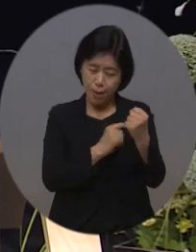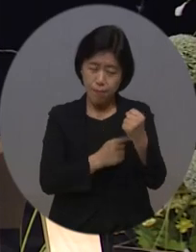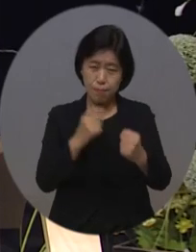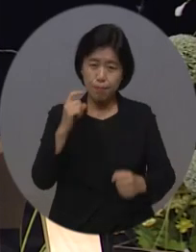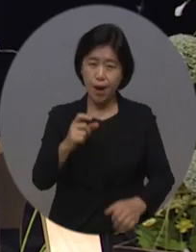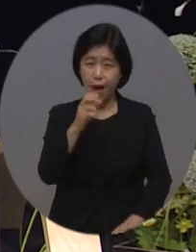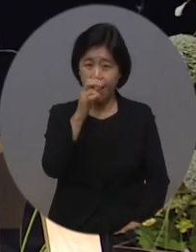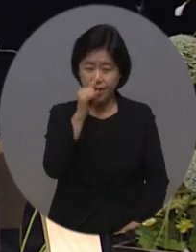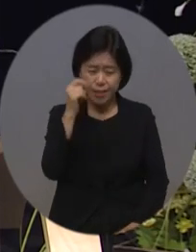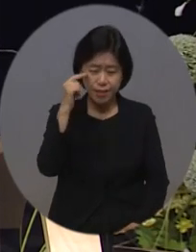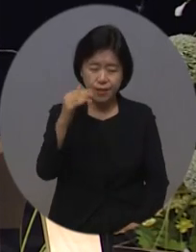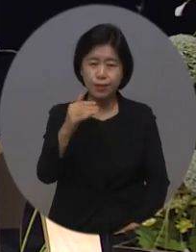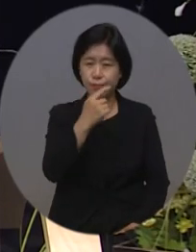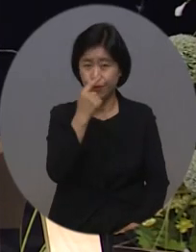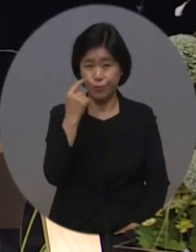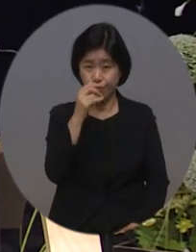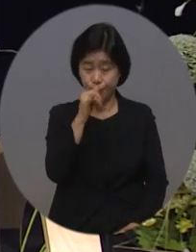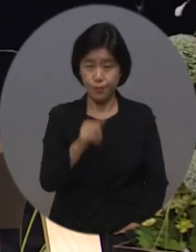증거가 있습니다.